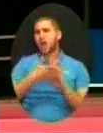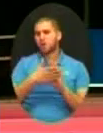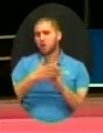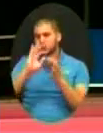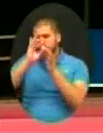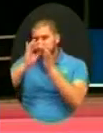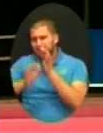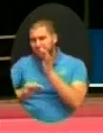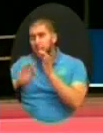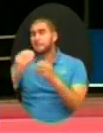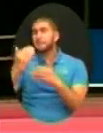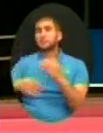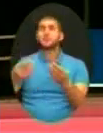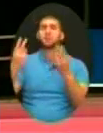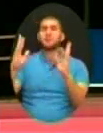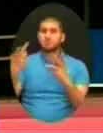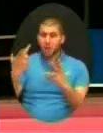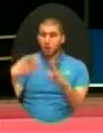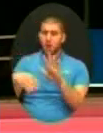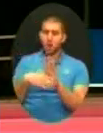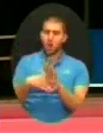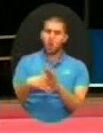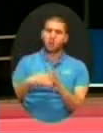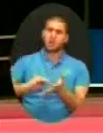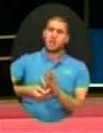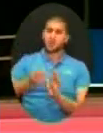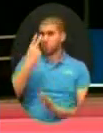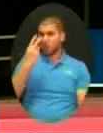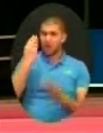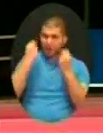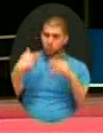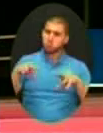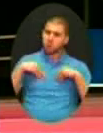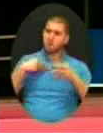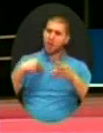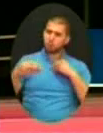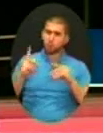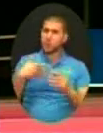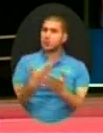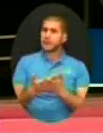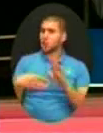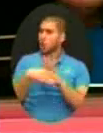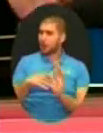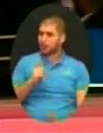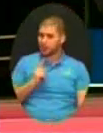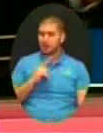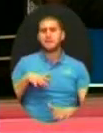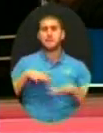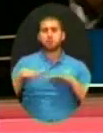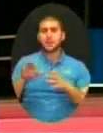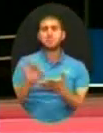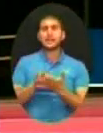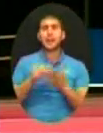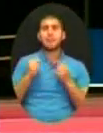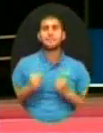סמנטיקה. בסוף מה שחשוב לנו, שהחוק הזה יעבור. אתה רואה שהחרדים לא, היו מוכנים להתפשר, שזה לא היה הצעת חוק פרטית, שזה הצעת חוק ממשלתית, שמשרד